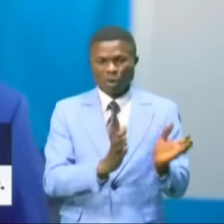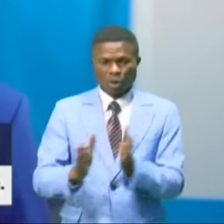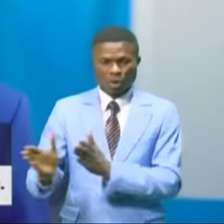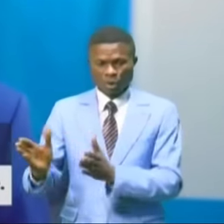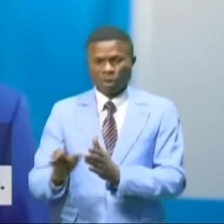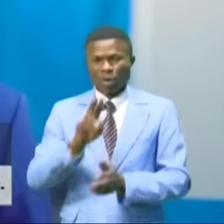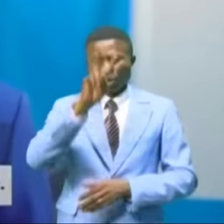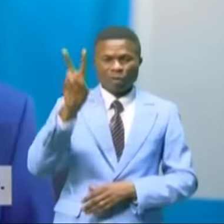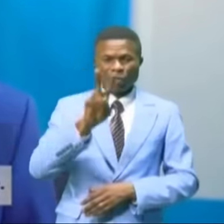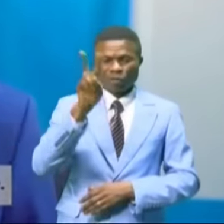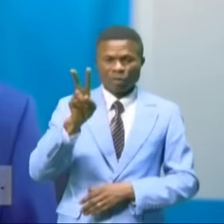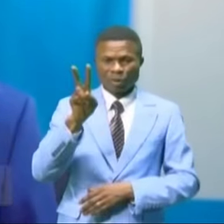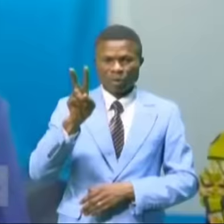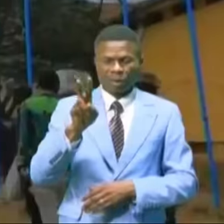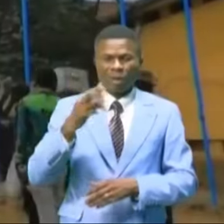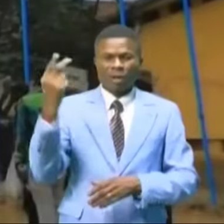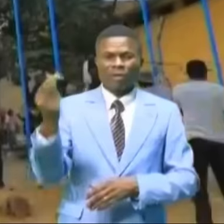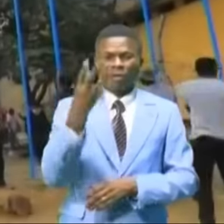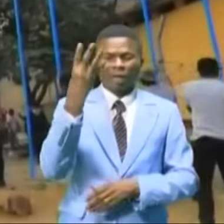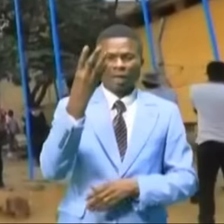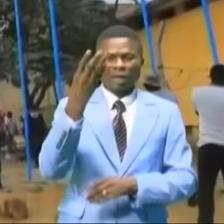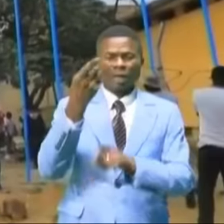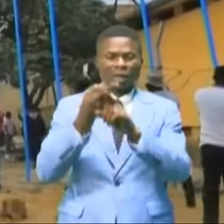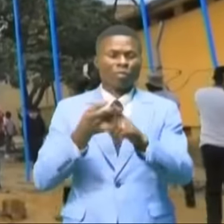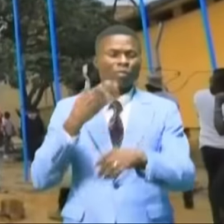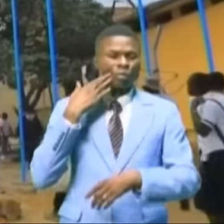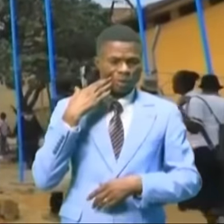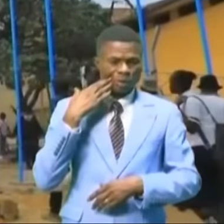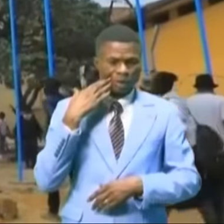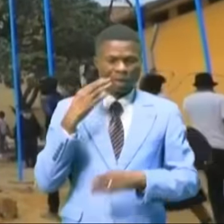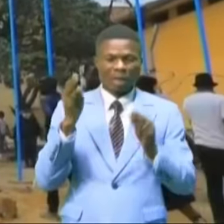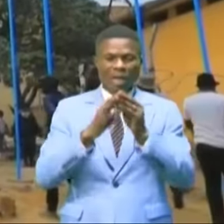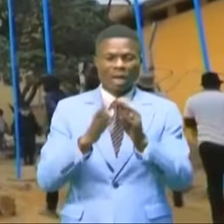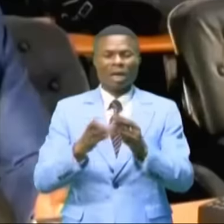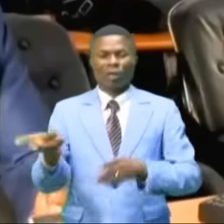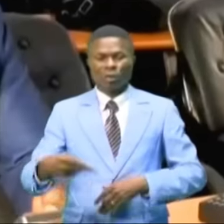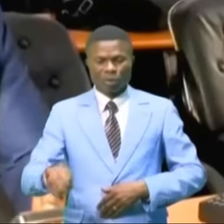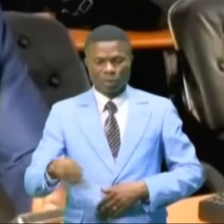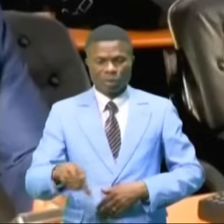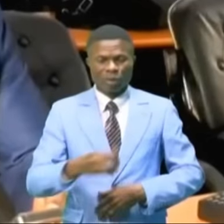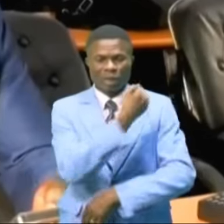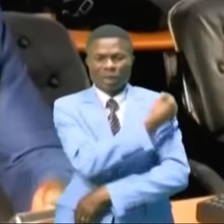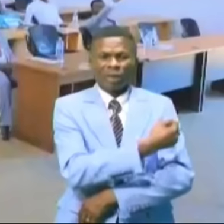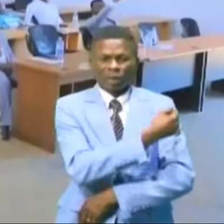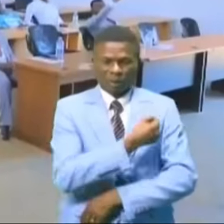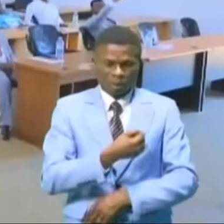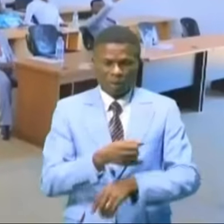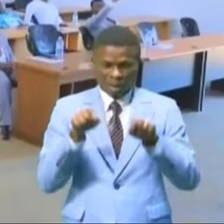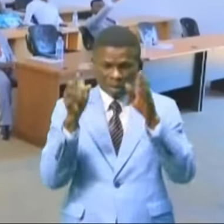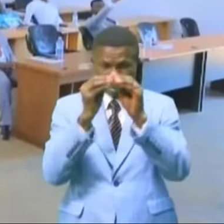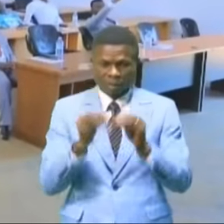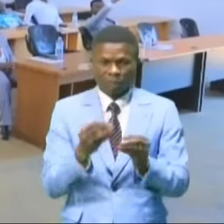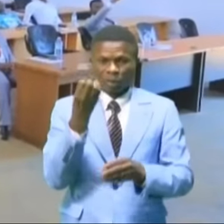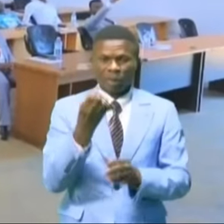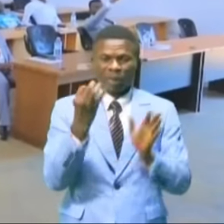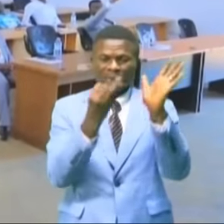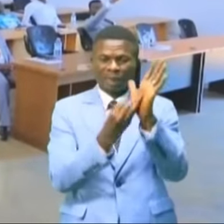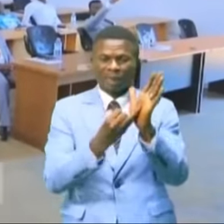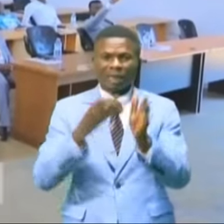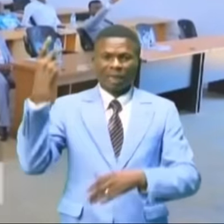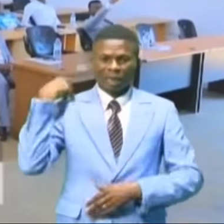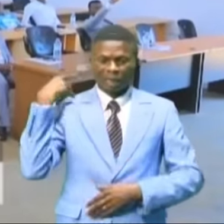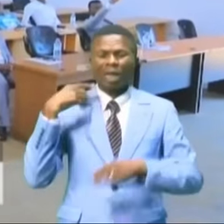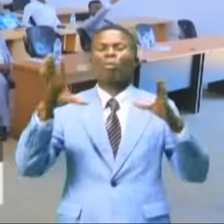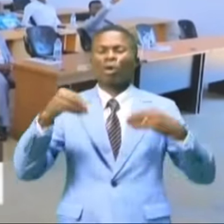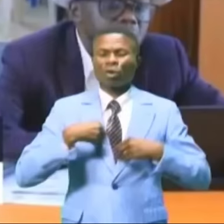le vendredi 24. Ainsi, l'Assemblée provinciale de l'Ituri compte désormais 47 députés